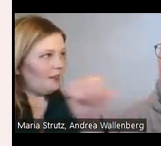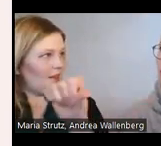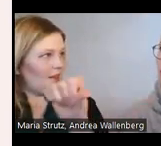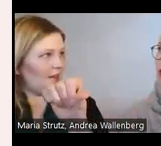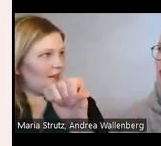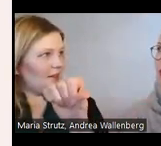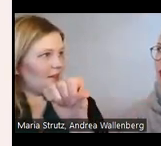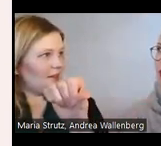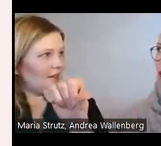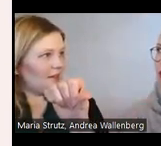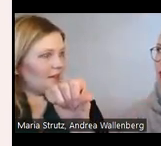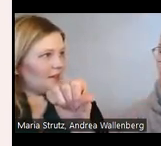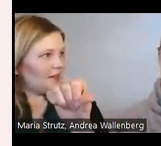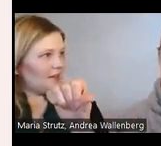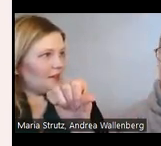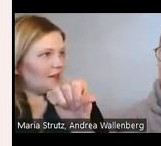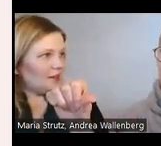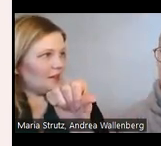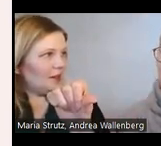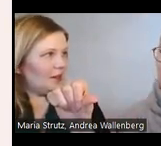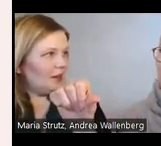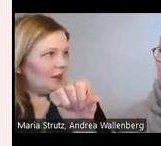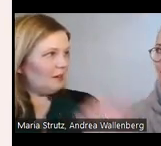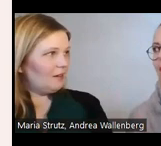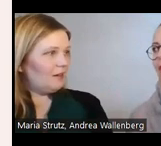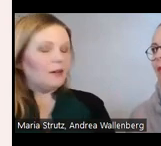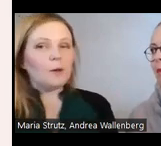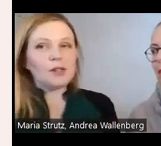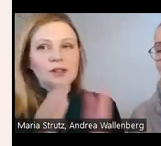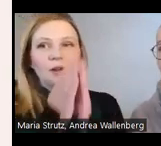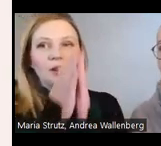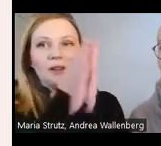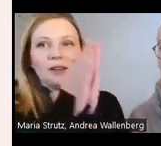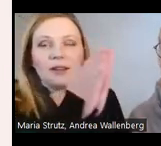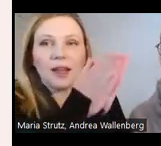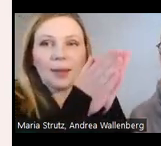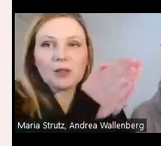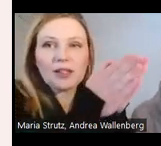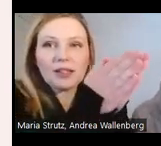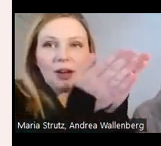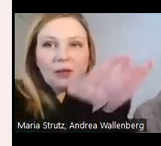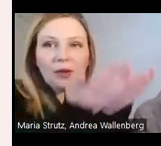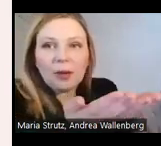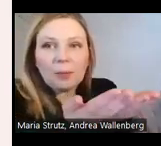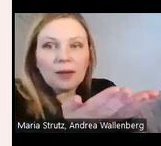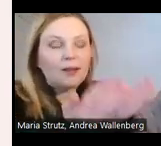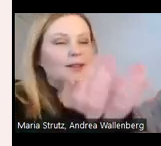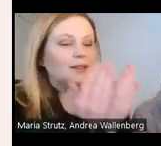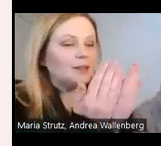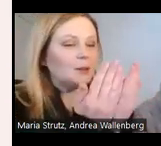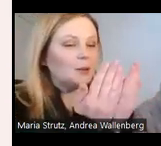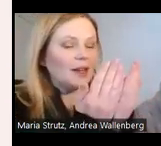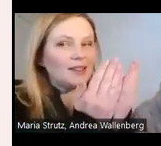man behöva liksom, då känns det inte lika logiskt längre. Då får man hitta logiken lite grann. Mm. Och sen så, det här kan man också gissa vad det är för något man